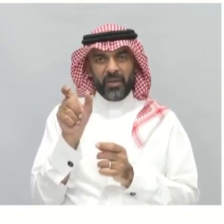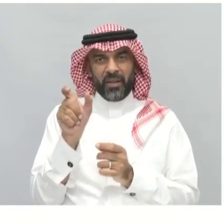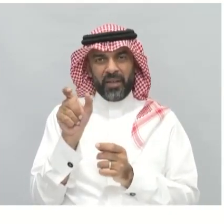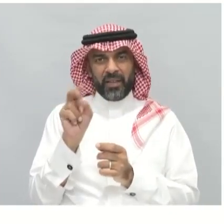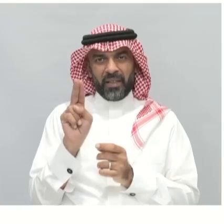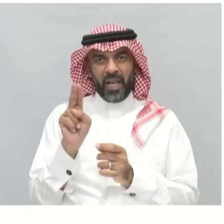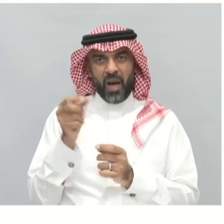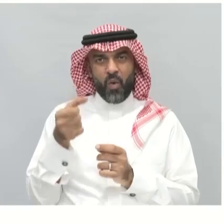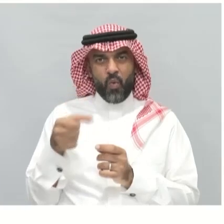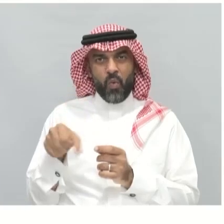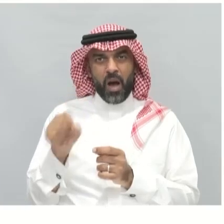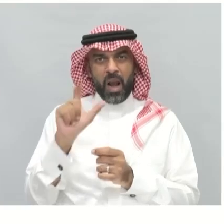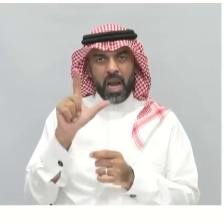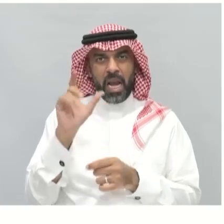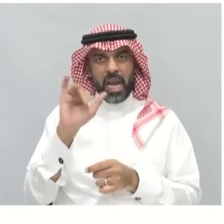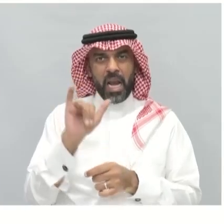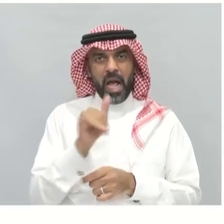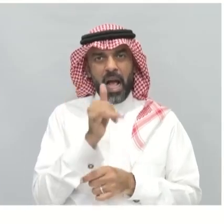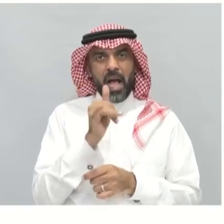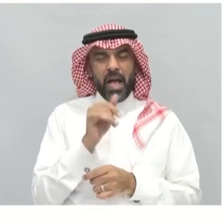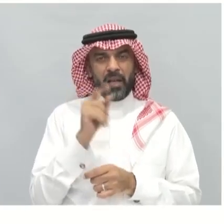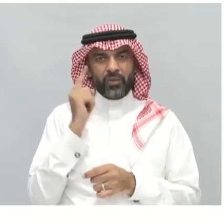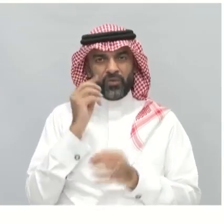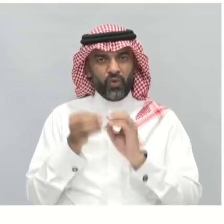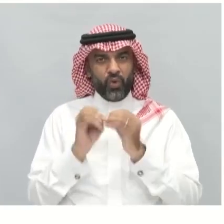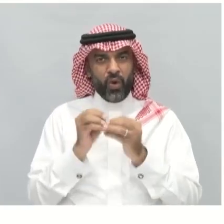حفظه الله عماره منطقه الرياض عام